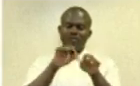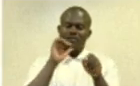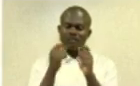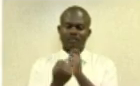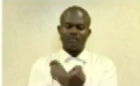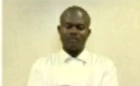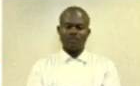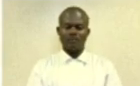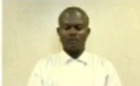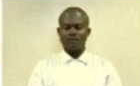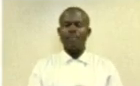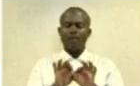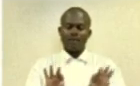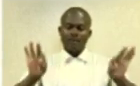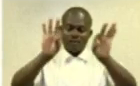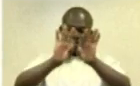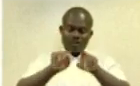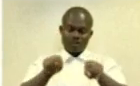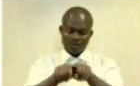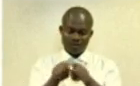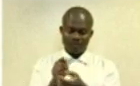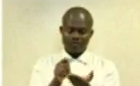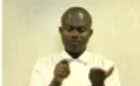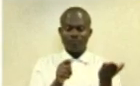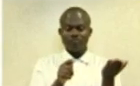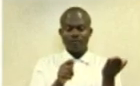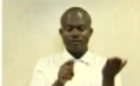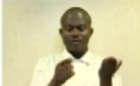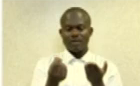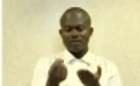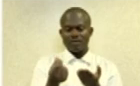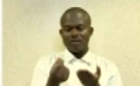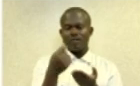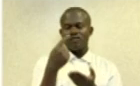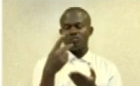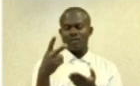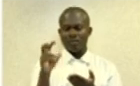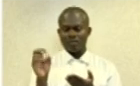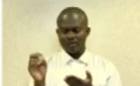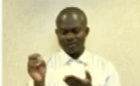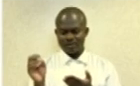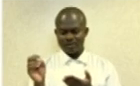kitazahinduka igiciro cya extradition kajitsiye ni gito na amafaranga ngira ngo 200,000